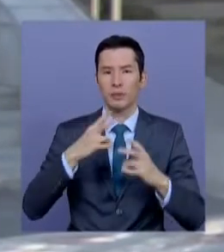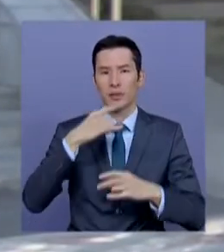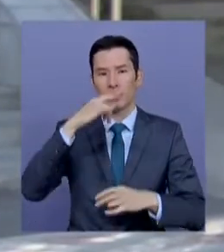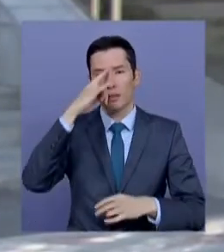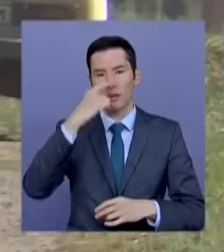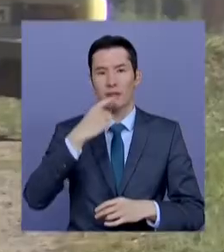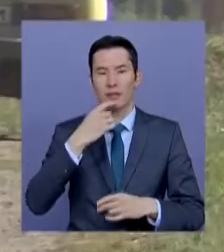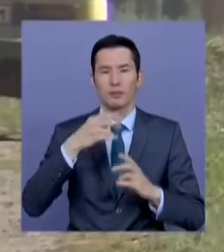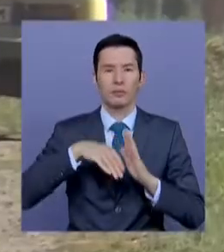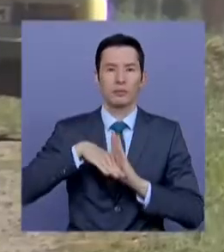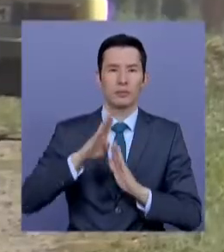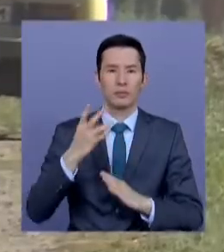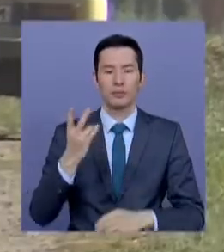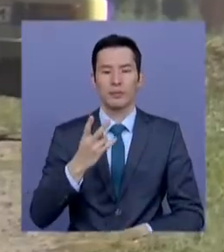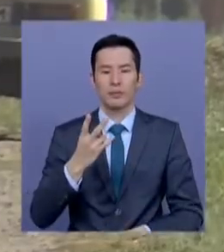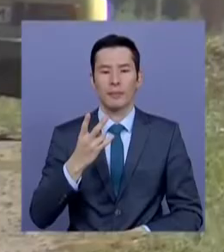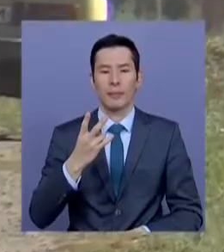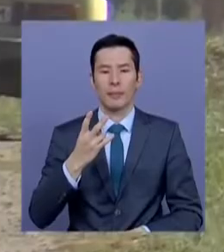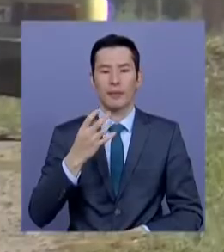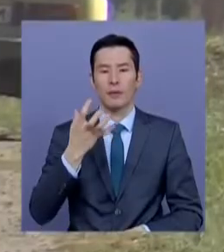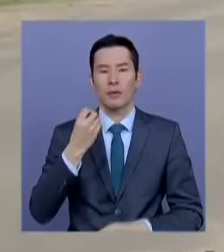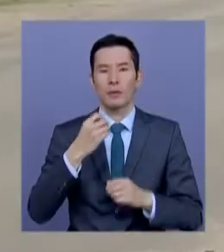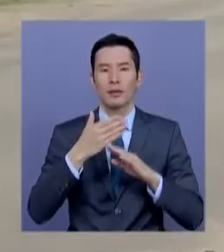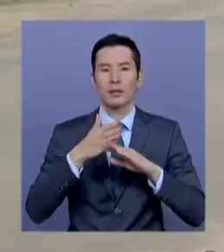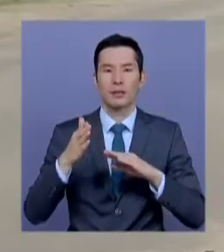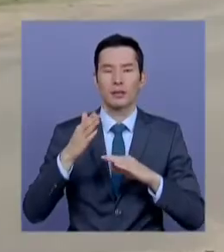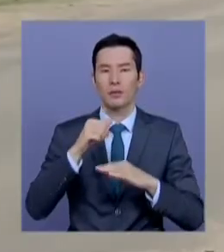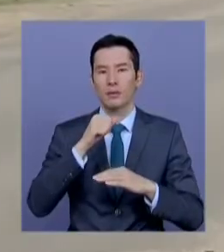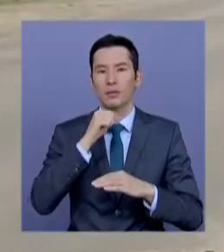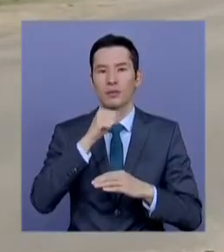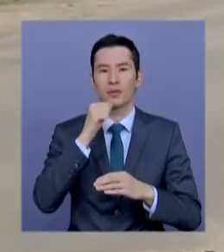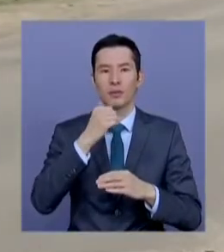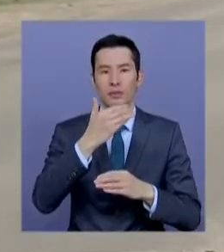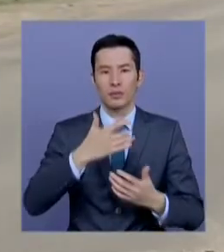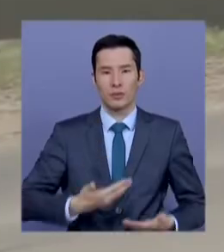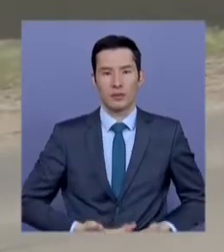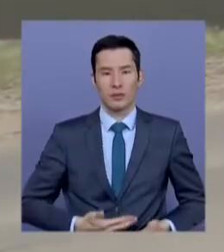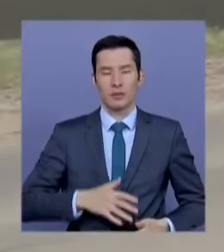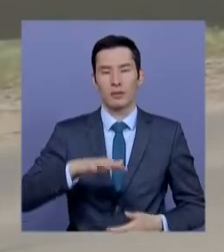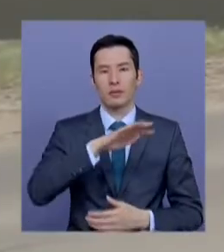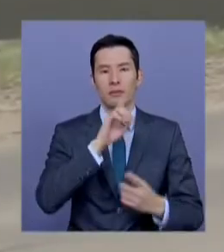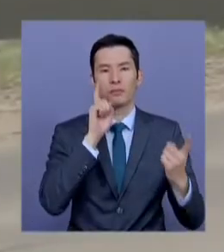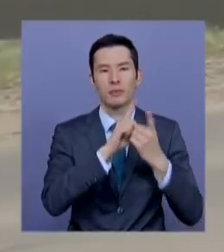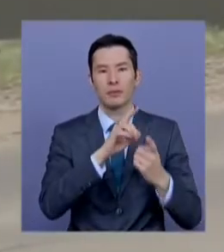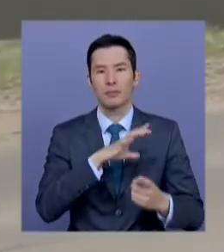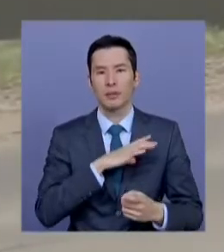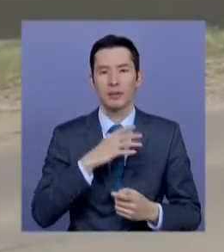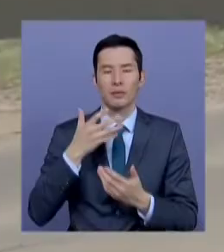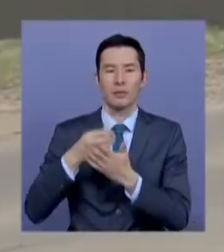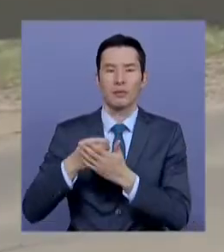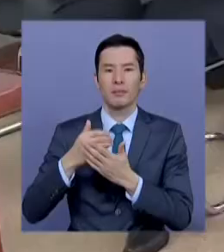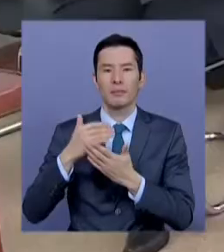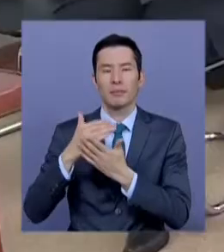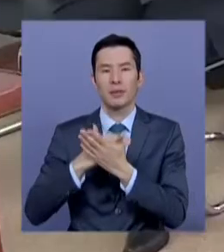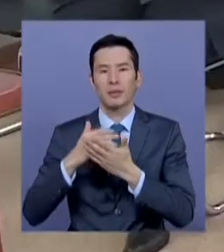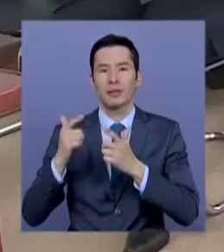жеткізіп жатырмыз. Бұдан бөлек Әміржан Қосанов Қостанай қаласының тұрғындарымен де кездесті. Жиында үміткердің саяси науқанға